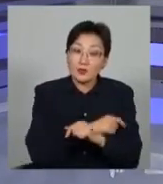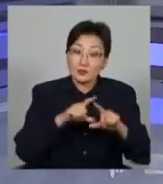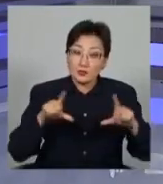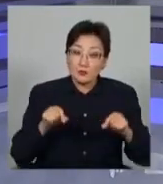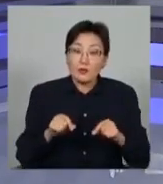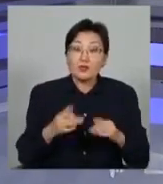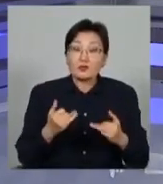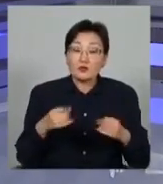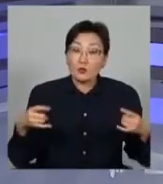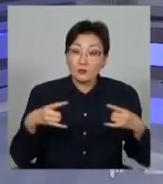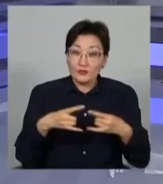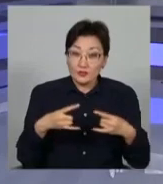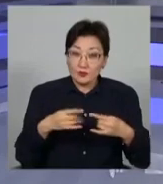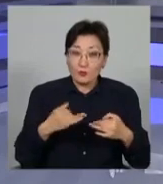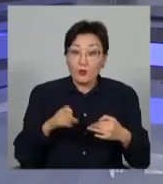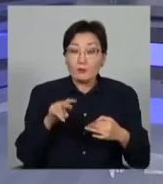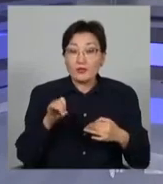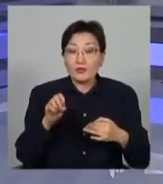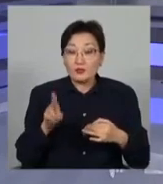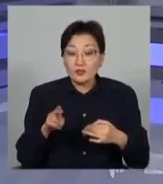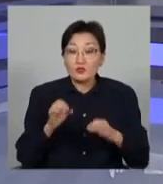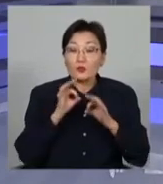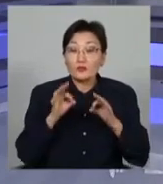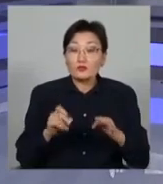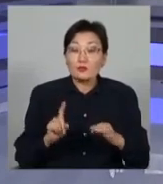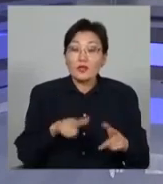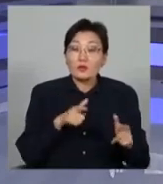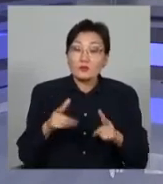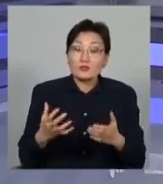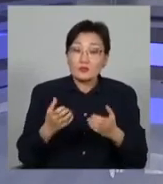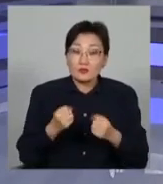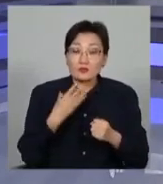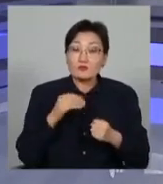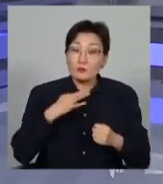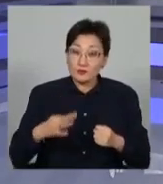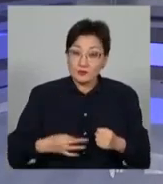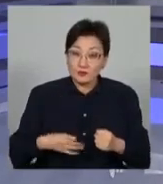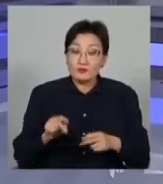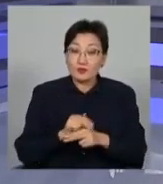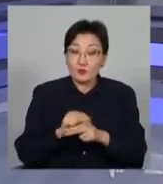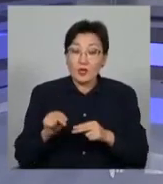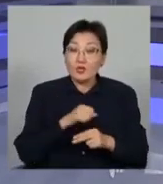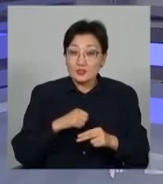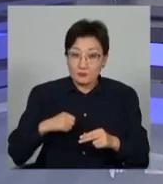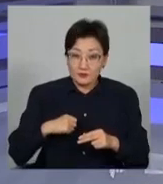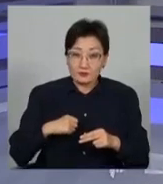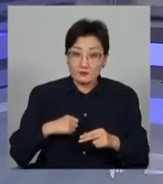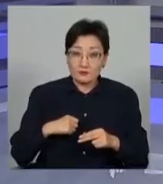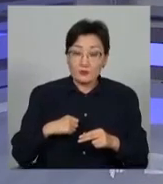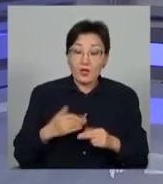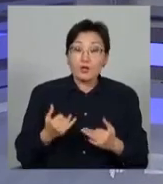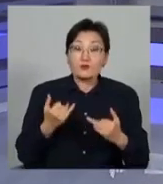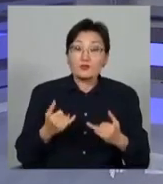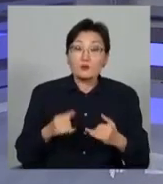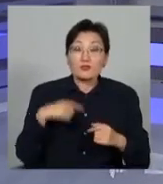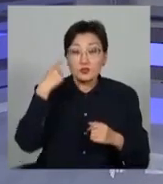В интервью нашему телеканалу Мирбек Тлепаев заявил, что готов забрать своего сына и воспитывать его самостоятельно.